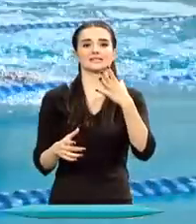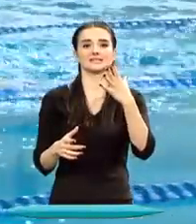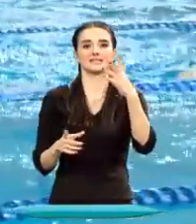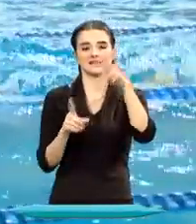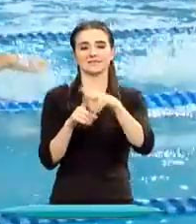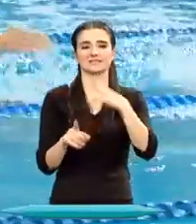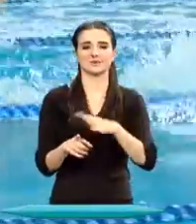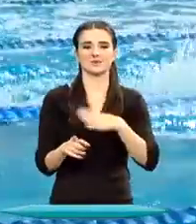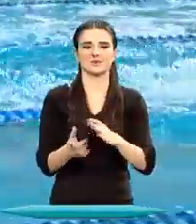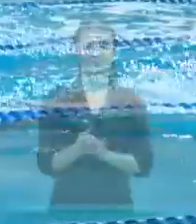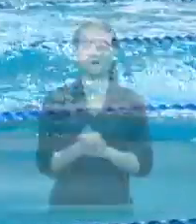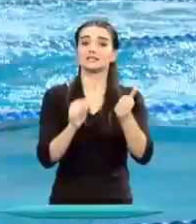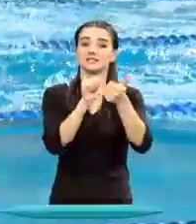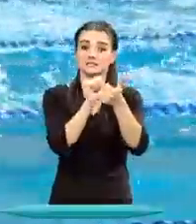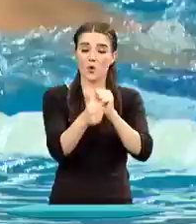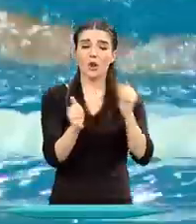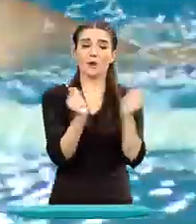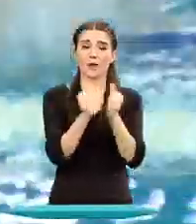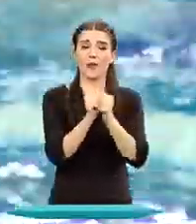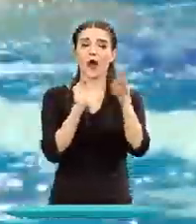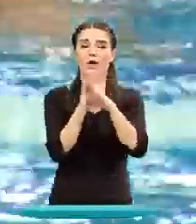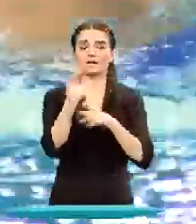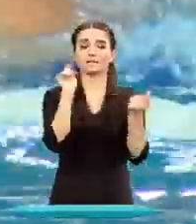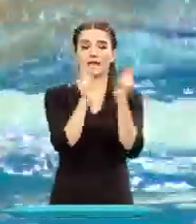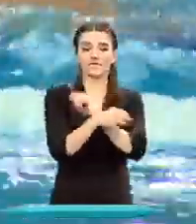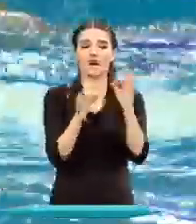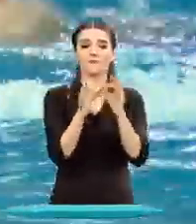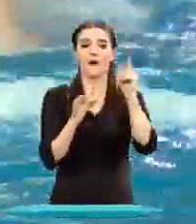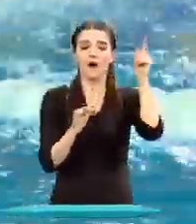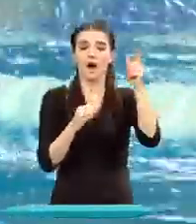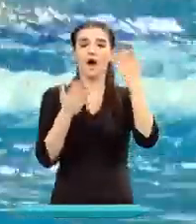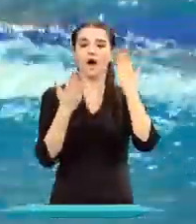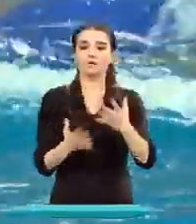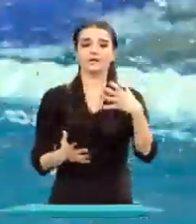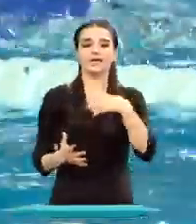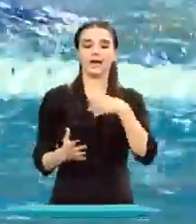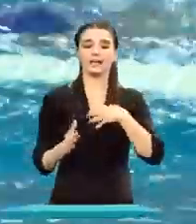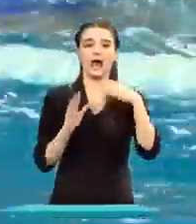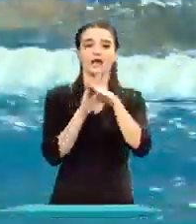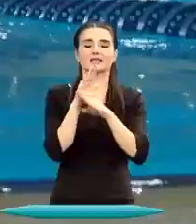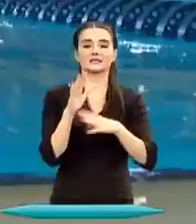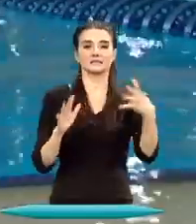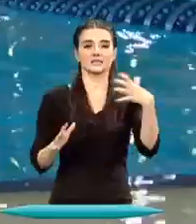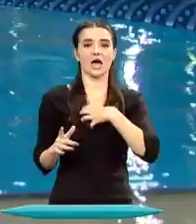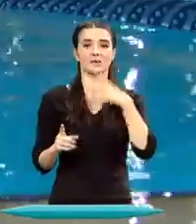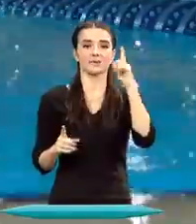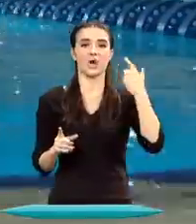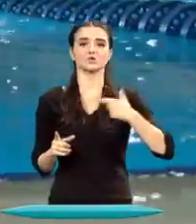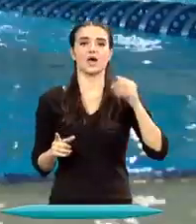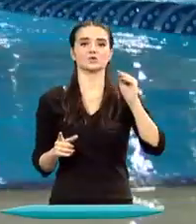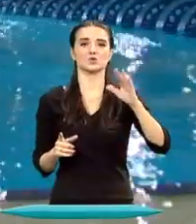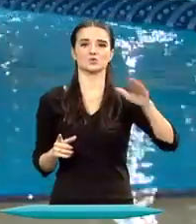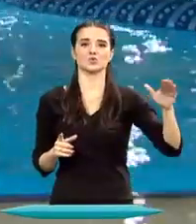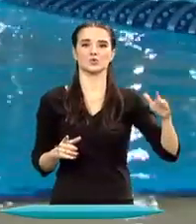Sporla birlikte hayatı değişen Baha, artık kendi hayatının sahibi bir